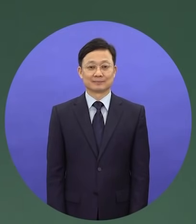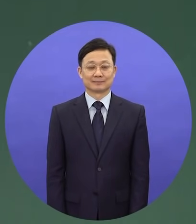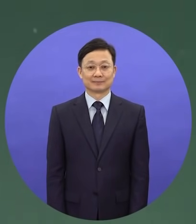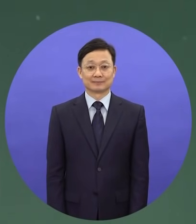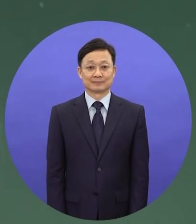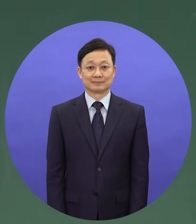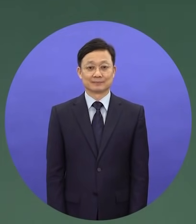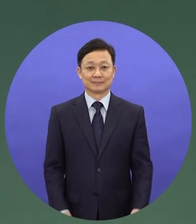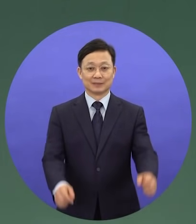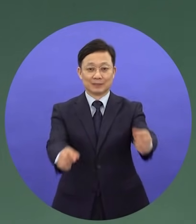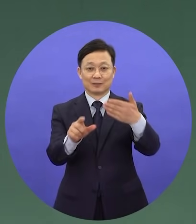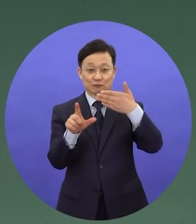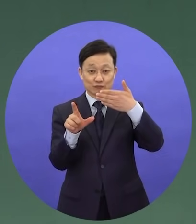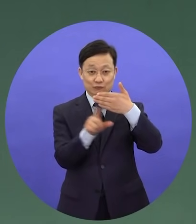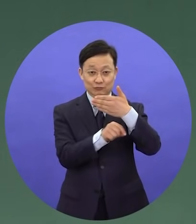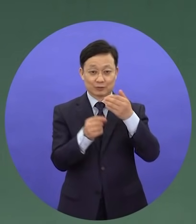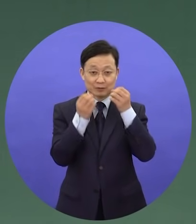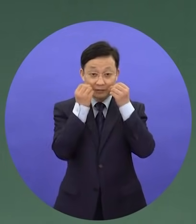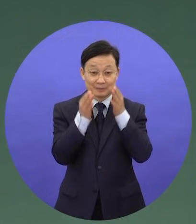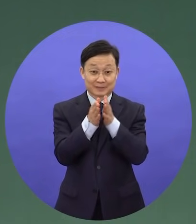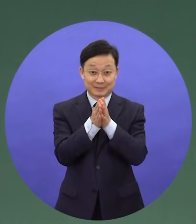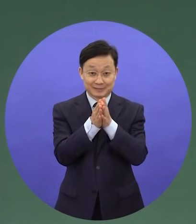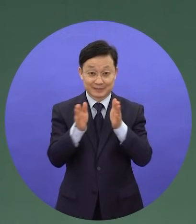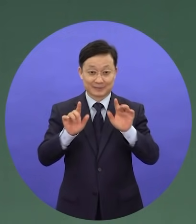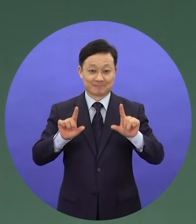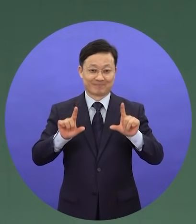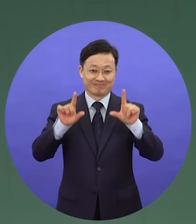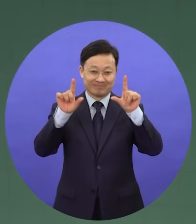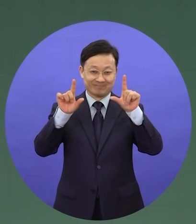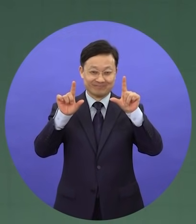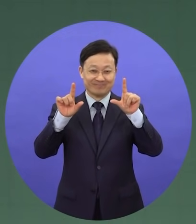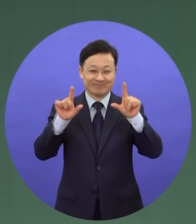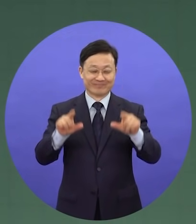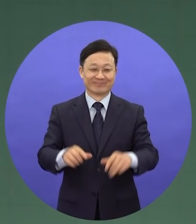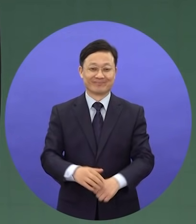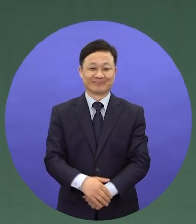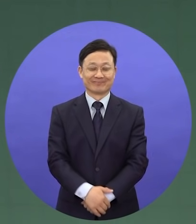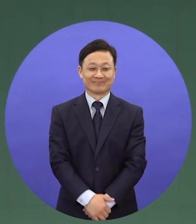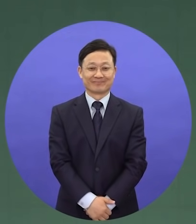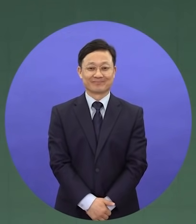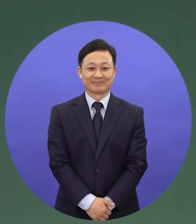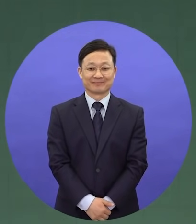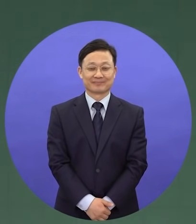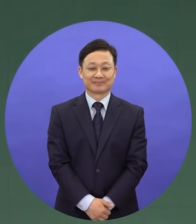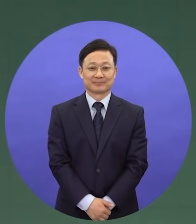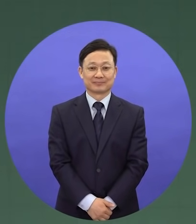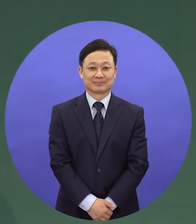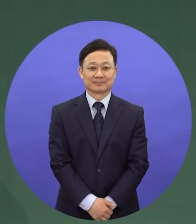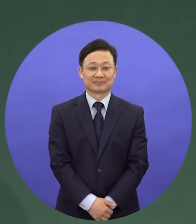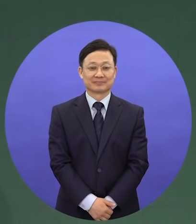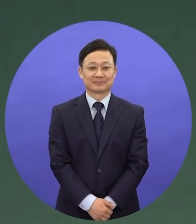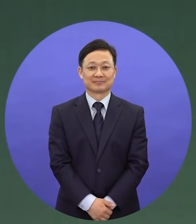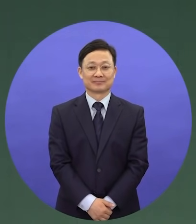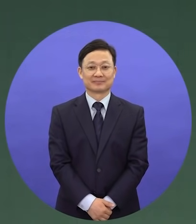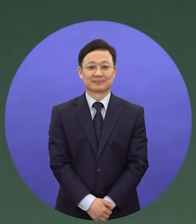아, 이제 9월입니다. 새로 시작하는 겁니다. That it is September and we are starting anew. 예.